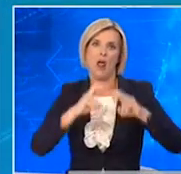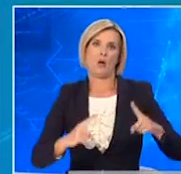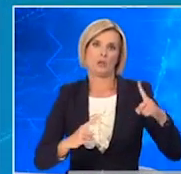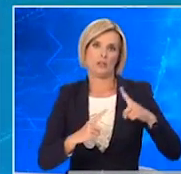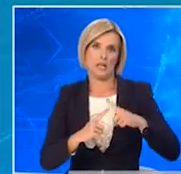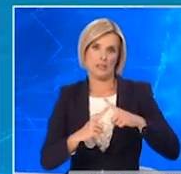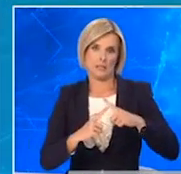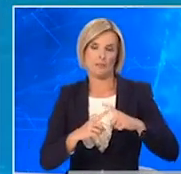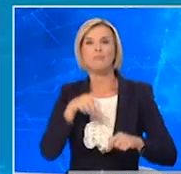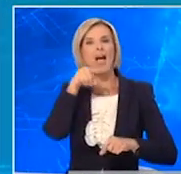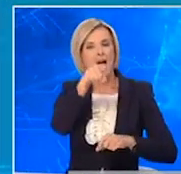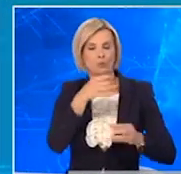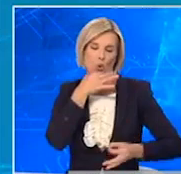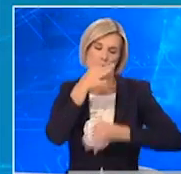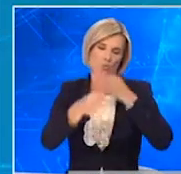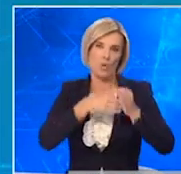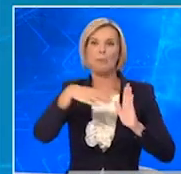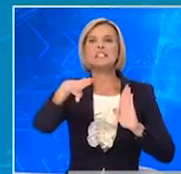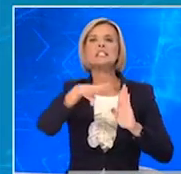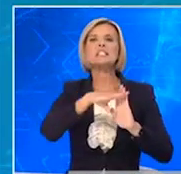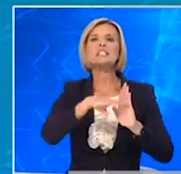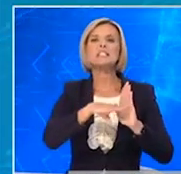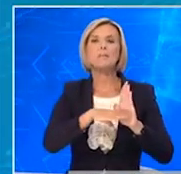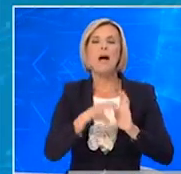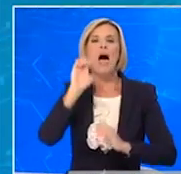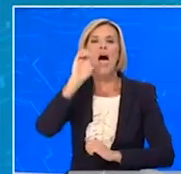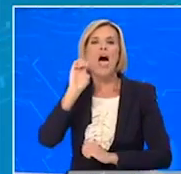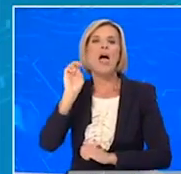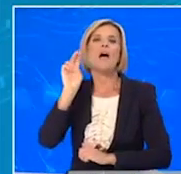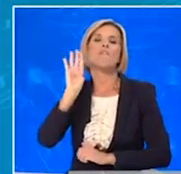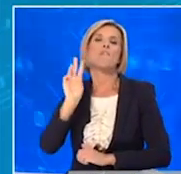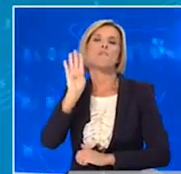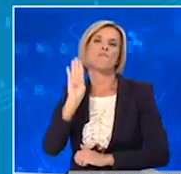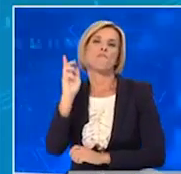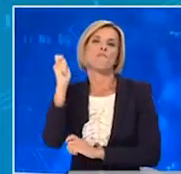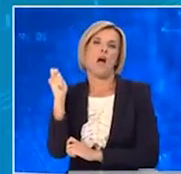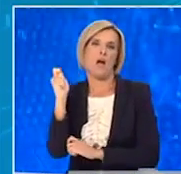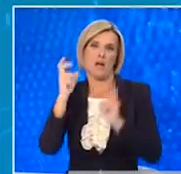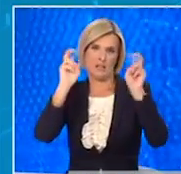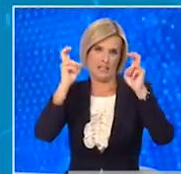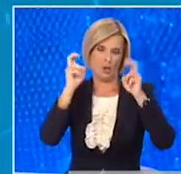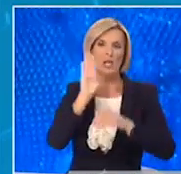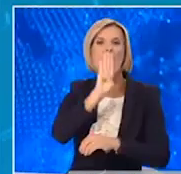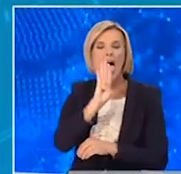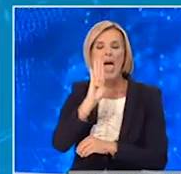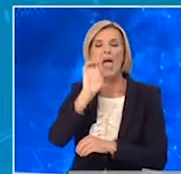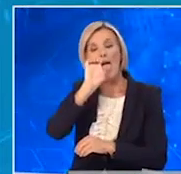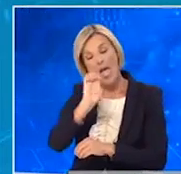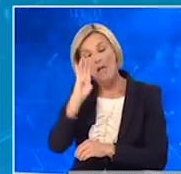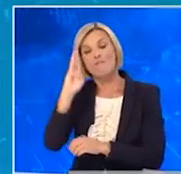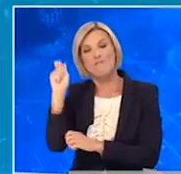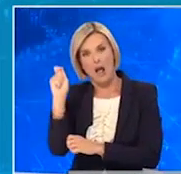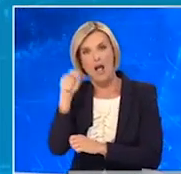σύστημα ΕΒΑ αναπτύχθηκε ως επιστημονική συνεργασία μεταξύ δηλαδή της ελληνικής κυβέρνησης και της ομάδας των επιστημόνων που σας